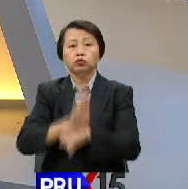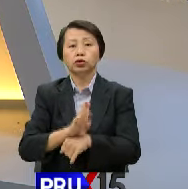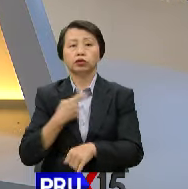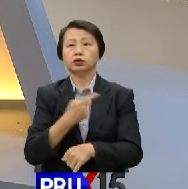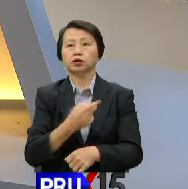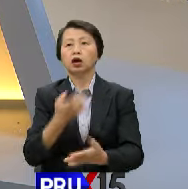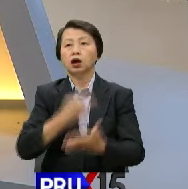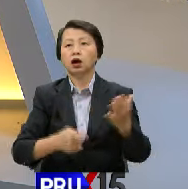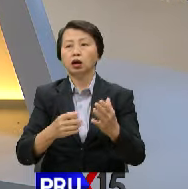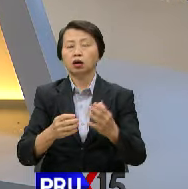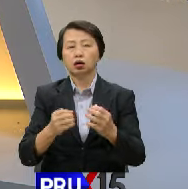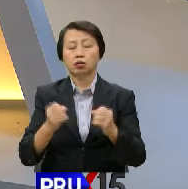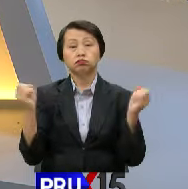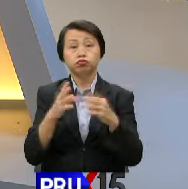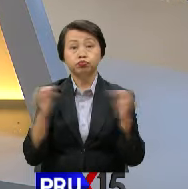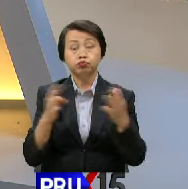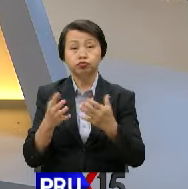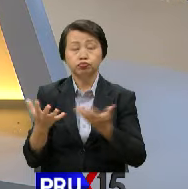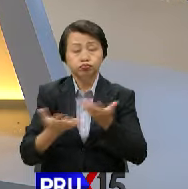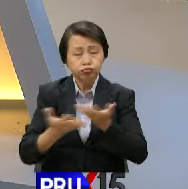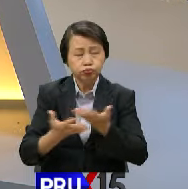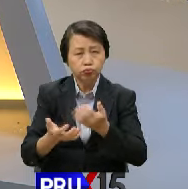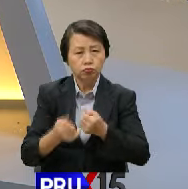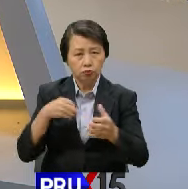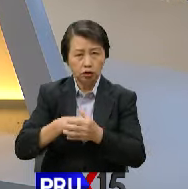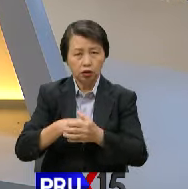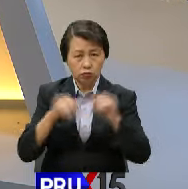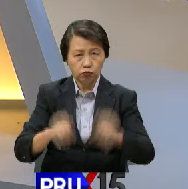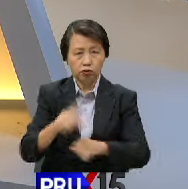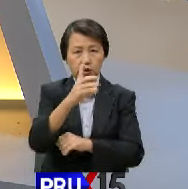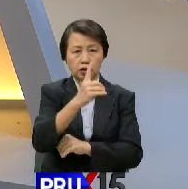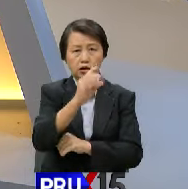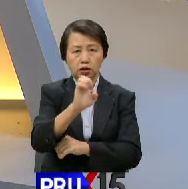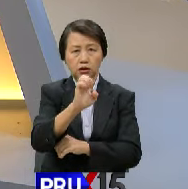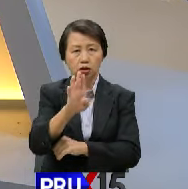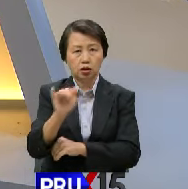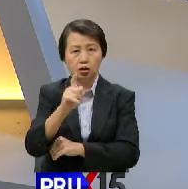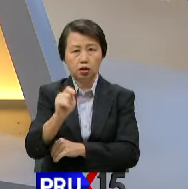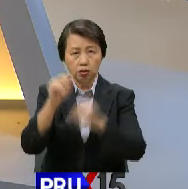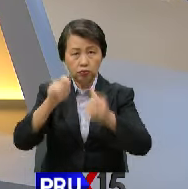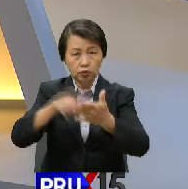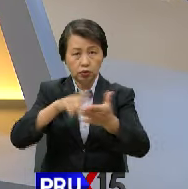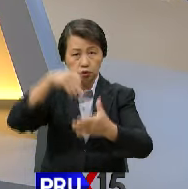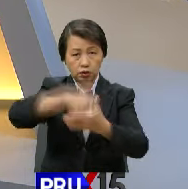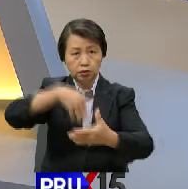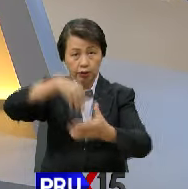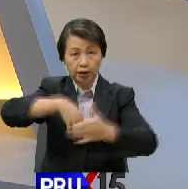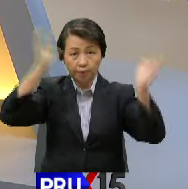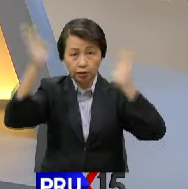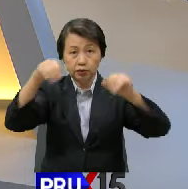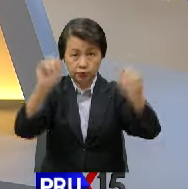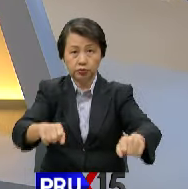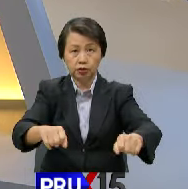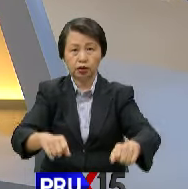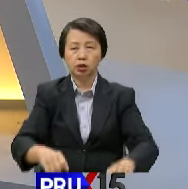jadi apa debat politik ini boleh diasimilasi ke dalam budaya di konteks negara kita